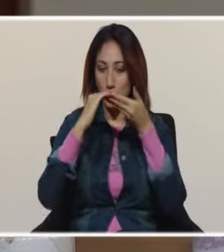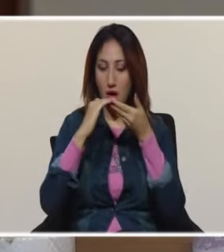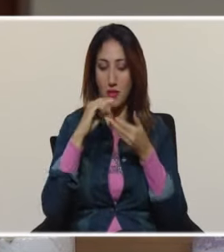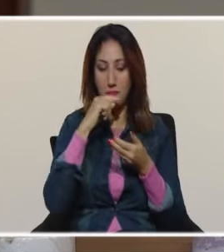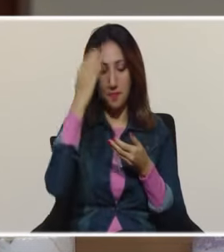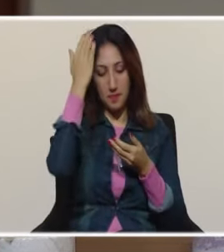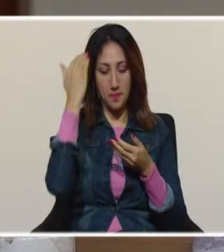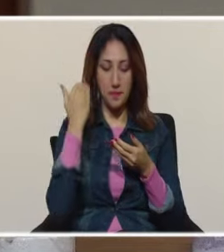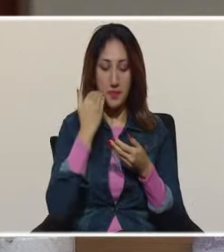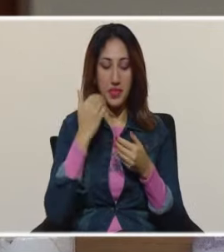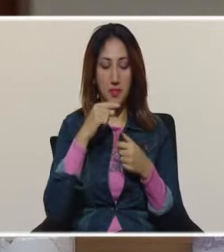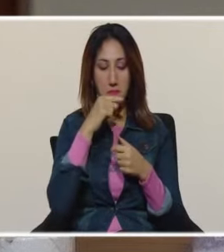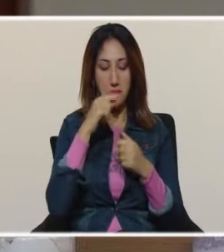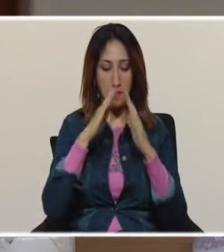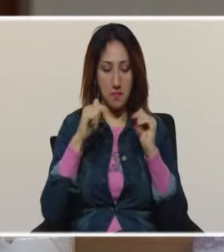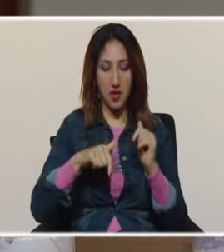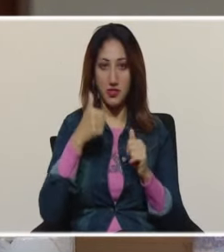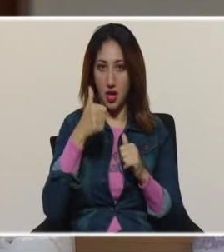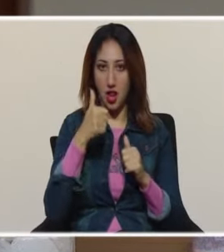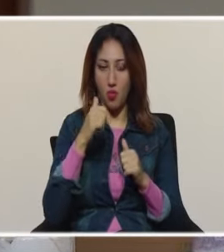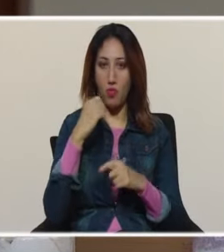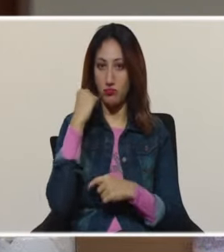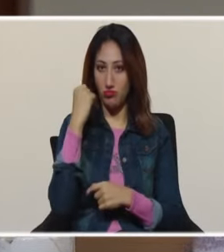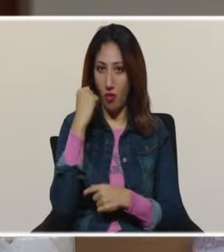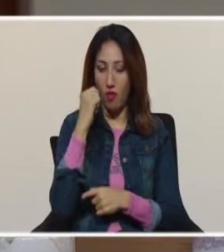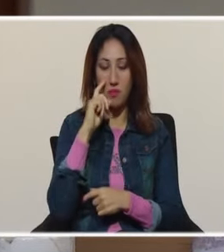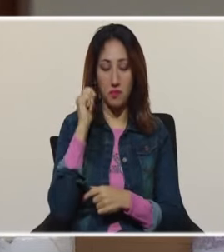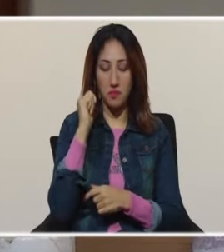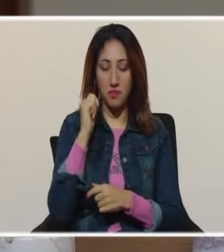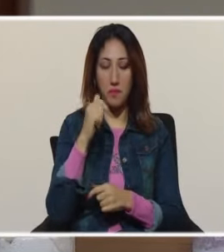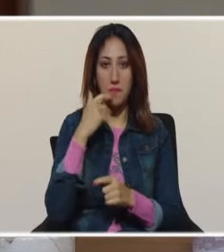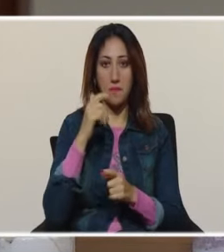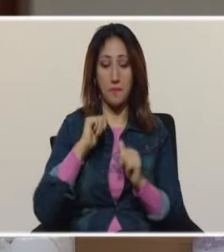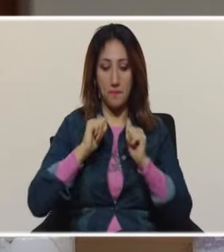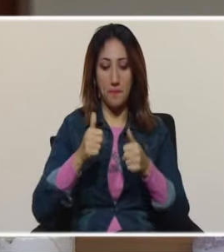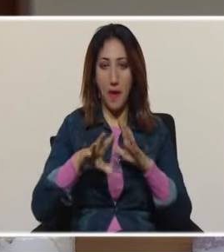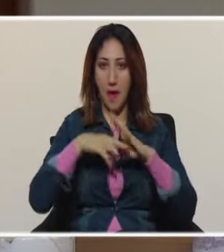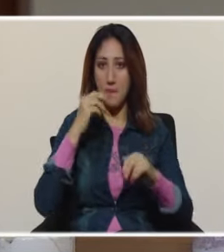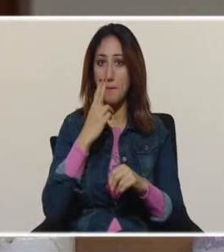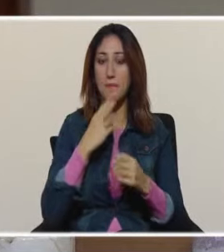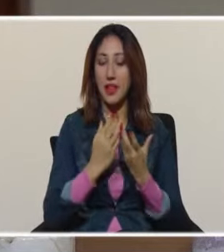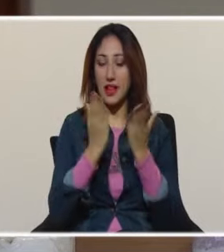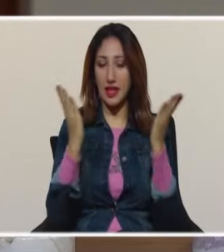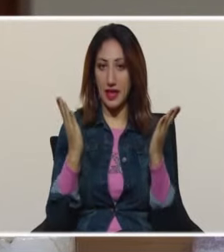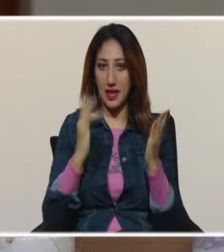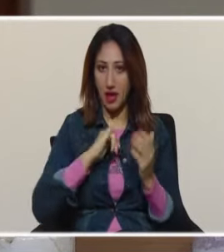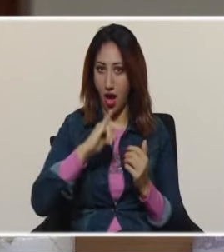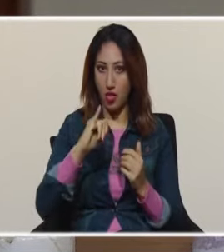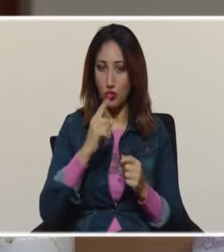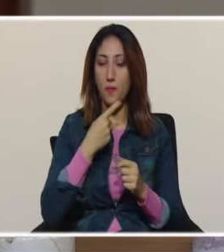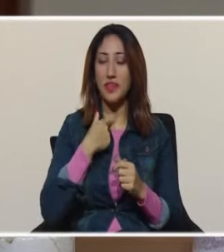جوها خلطه خاصه جدا. المراه المصريه عندها دائما من المبادرات اللي بتبين جدعنه الست